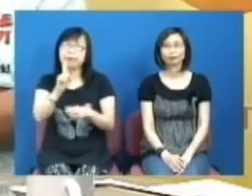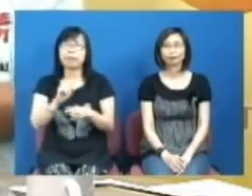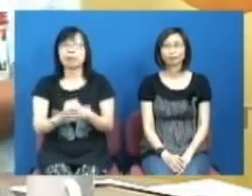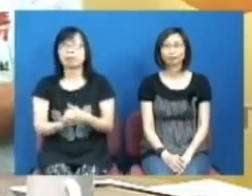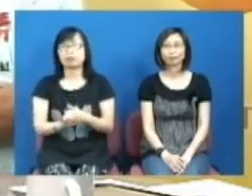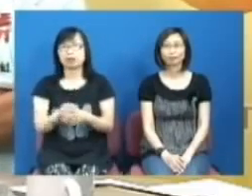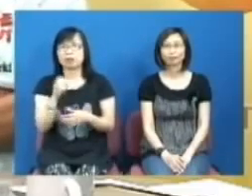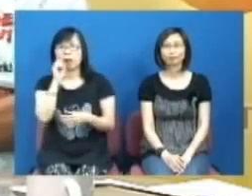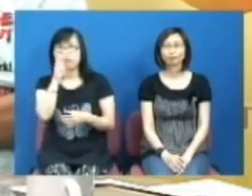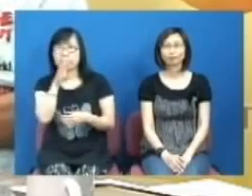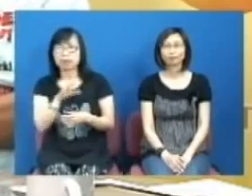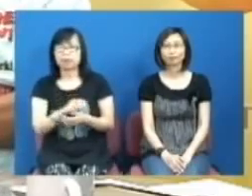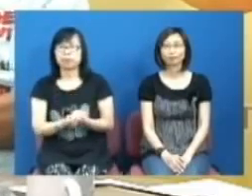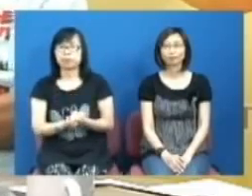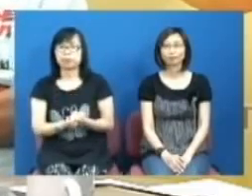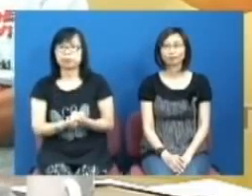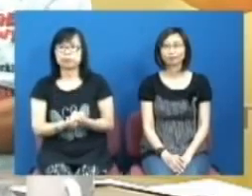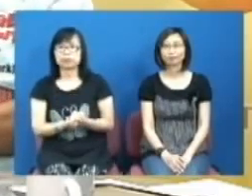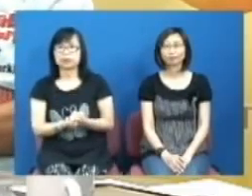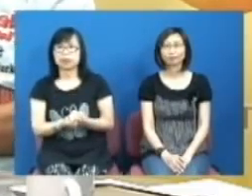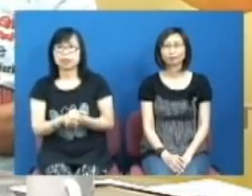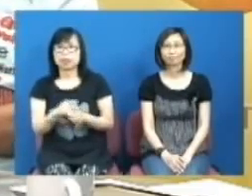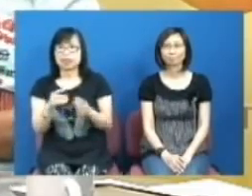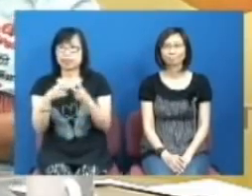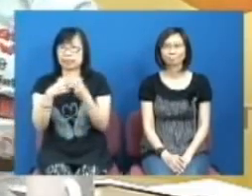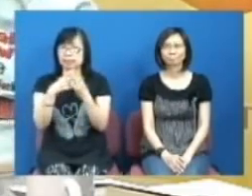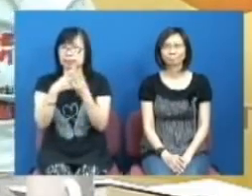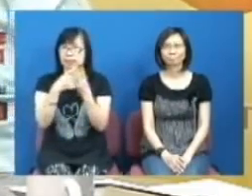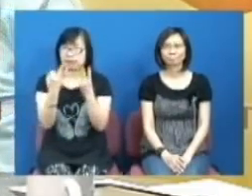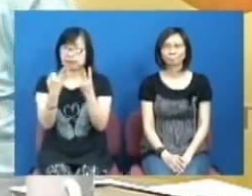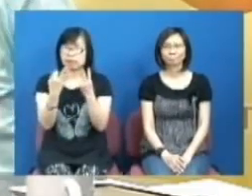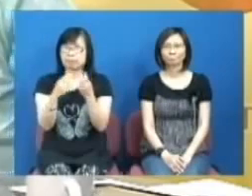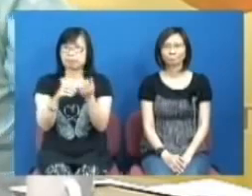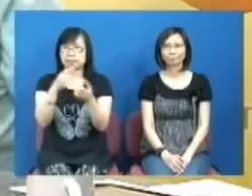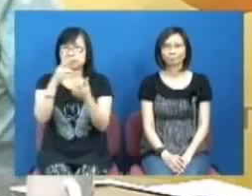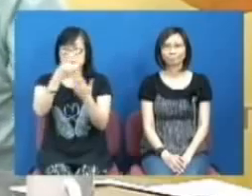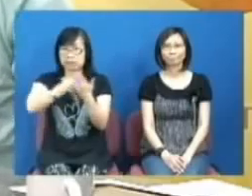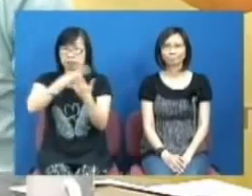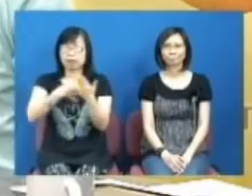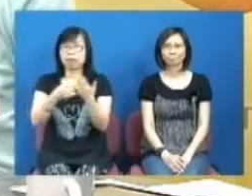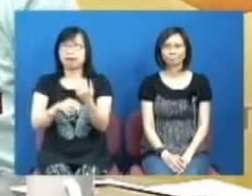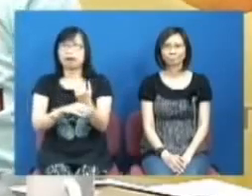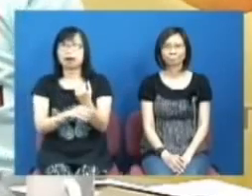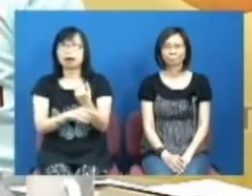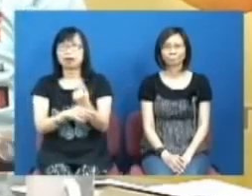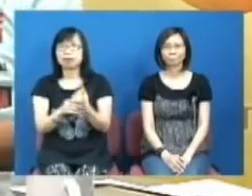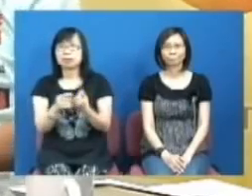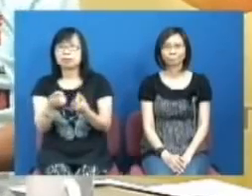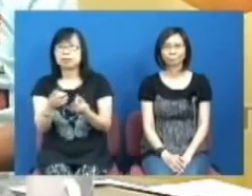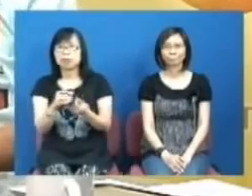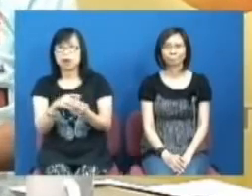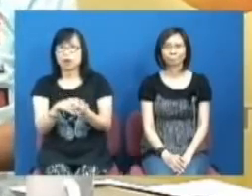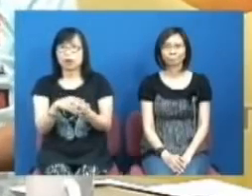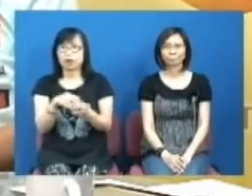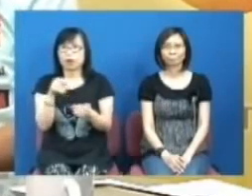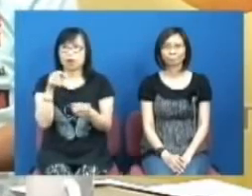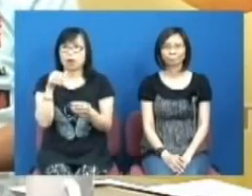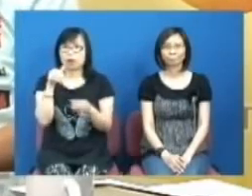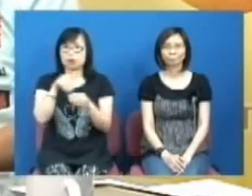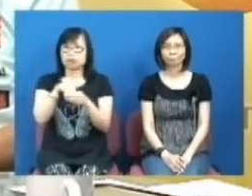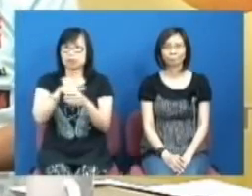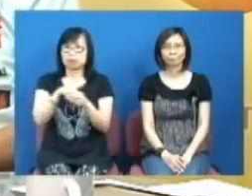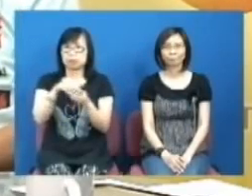就話，即係問佢，我話嗱，即係23條一定嚟㗎啦，因為即係而家聽講阿范太會競選